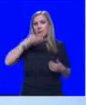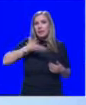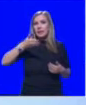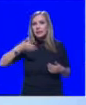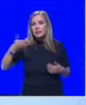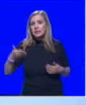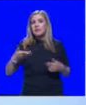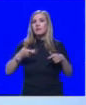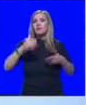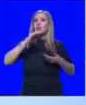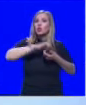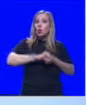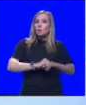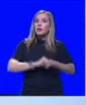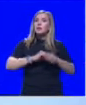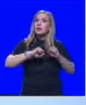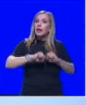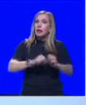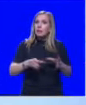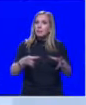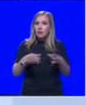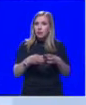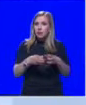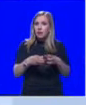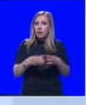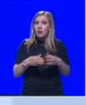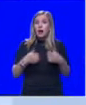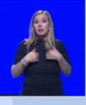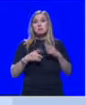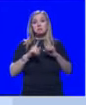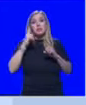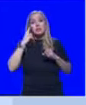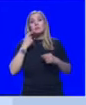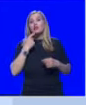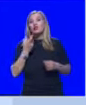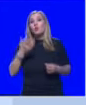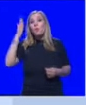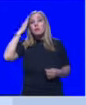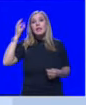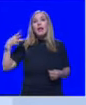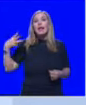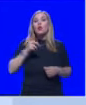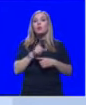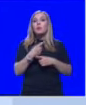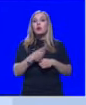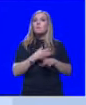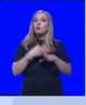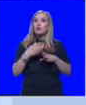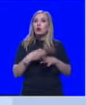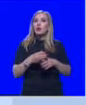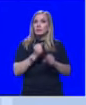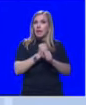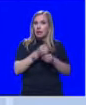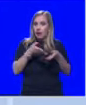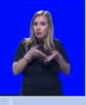в сглобката на кабинета? Аз не знам защо министъра на електронното управление продължава да си взема поста и